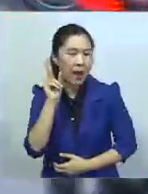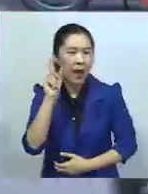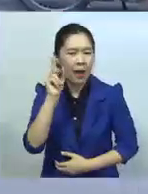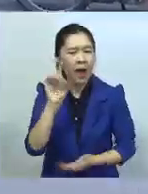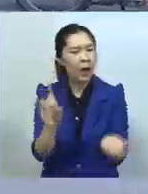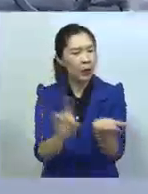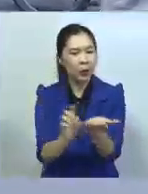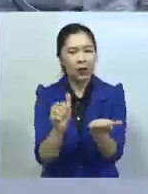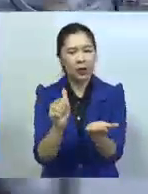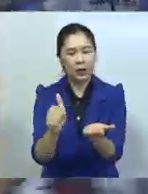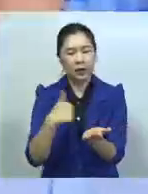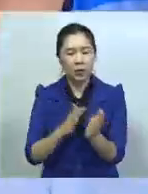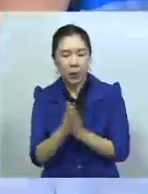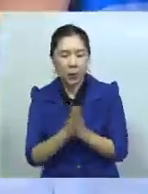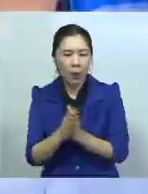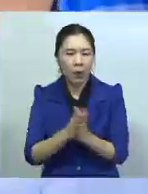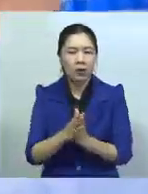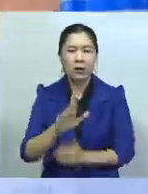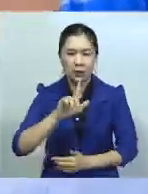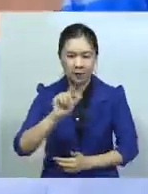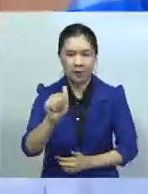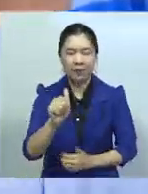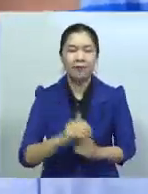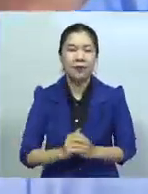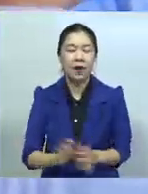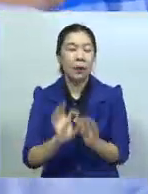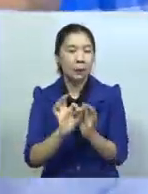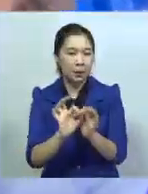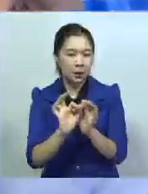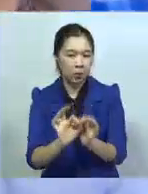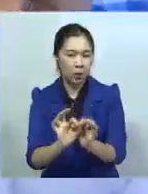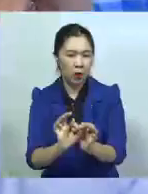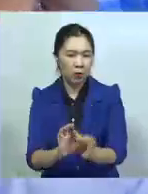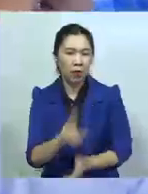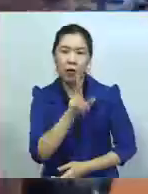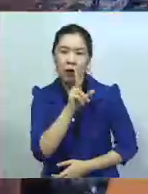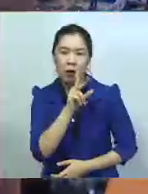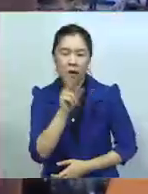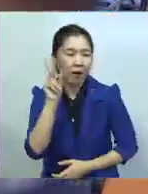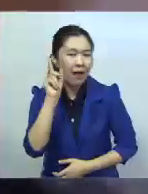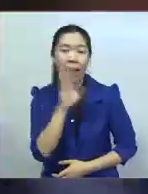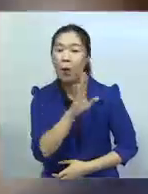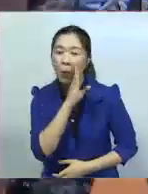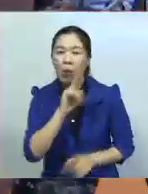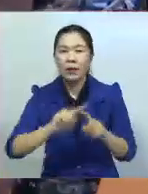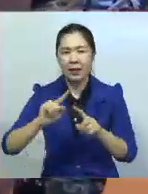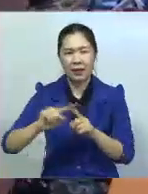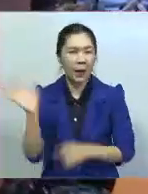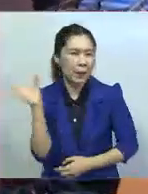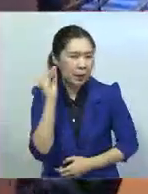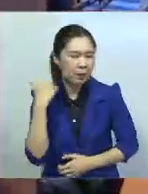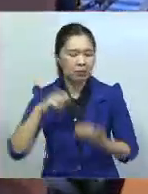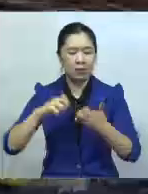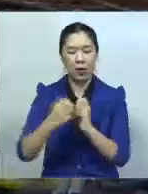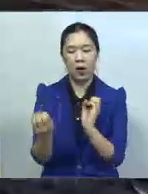สมัยแล้วก็ตื่นตัวอยู่ตลอดเวลาทางนี้ก็เป็นห่วงนะคะเรื่องของข่าวปลอมต่างๆหรือว่าเฟกนิวส์ค่ะที่จะส่งผลก